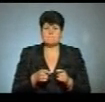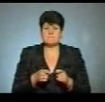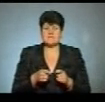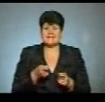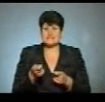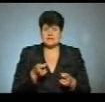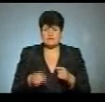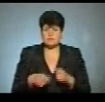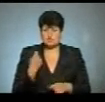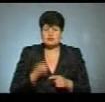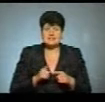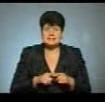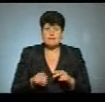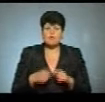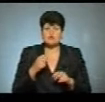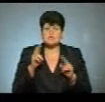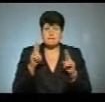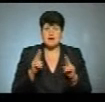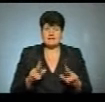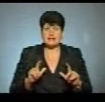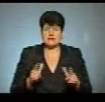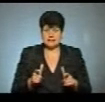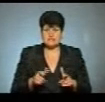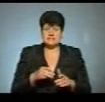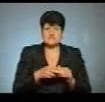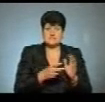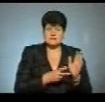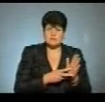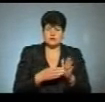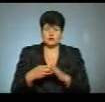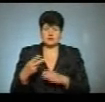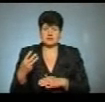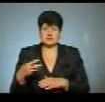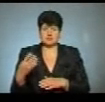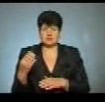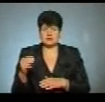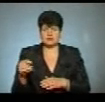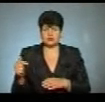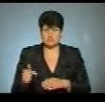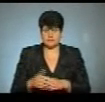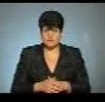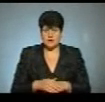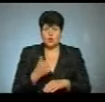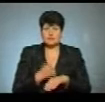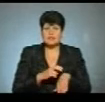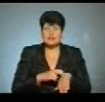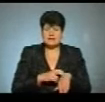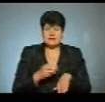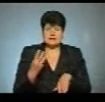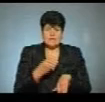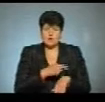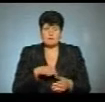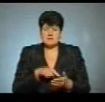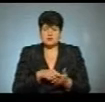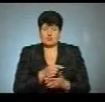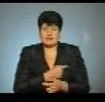правопорушення. Це порушення правил карантину, вона передбачає штраф від 17 до 34 тисяч гривень. Головний лікар 3-ї міської